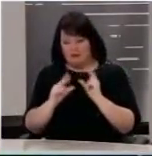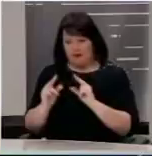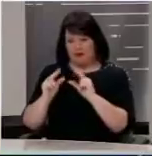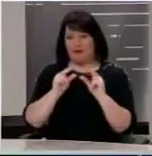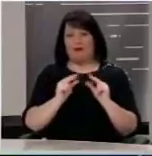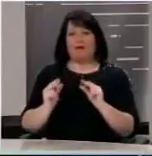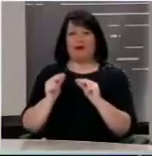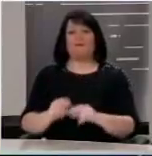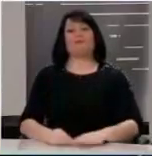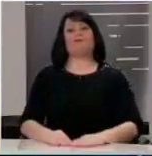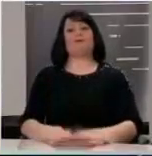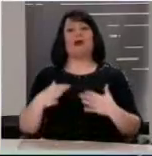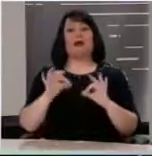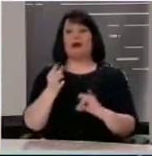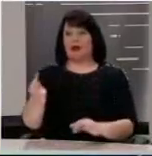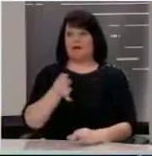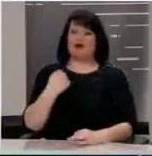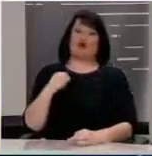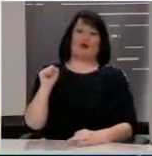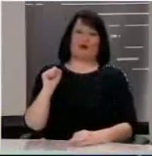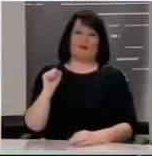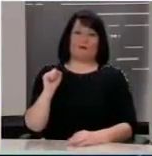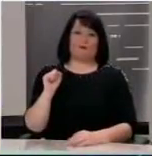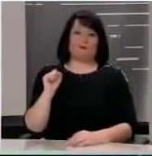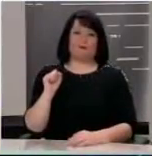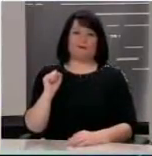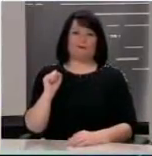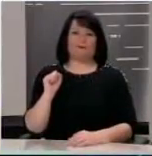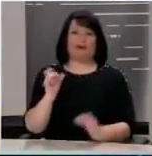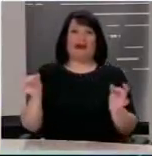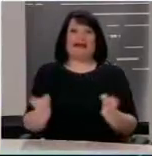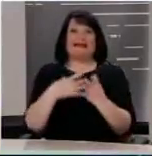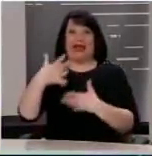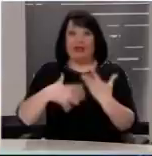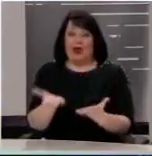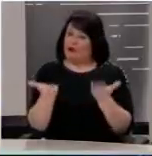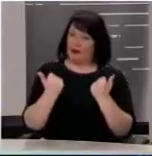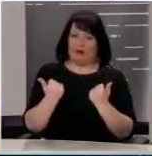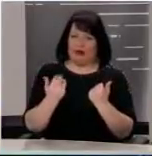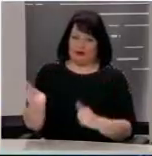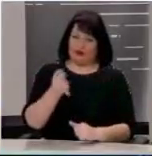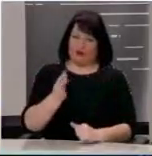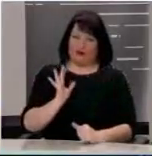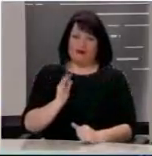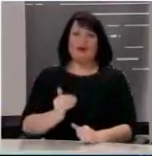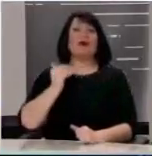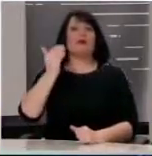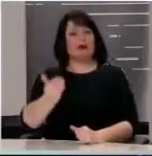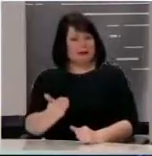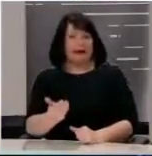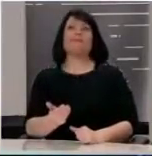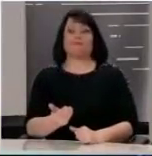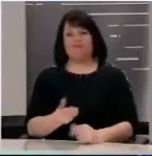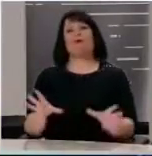Αρχικά αρνηθήκατε την ύπαρξη του σκανδάλου. Μετά